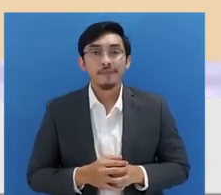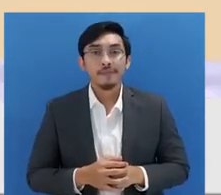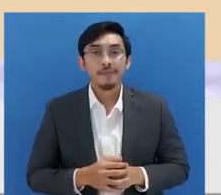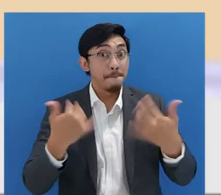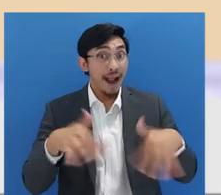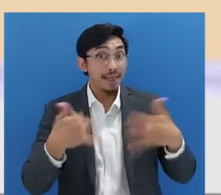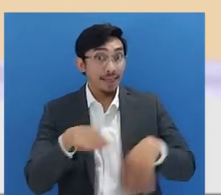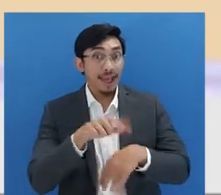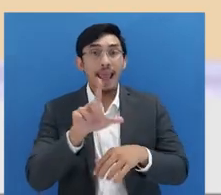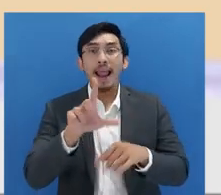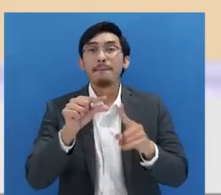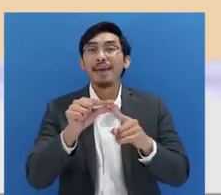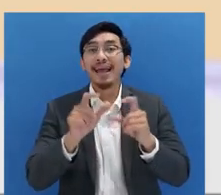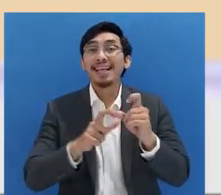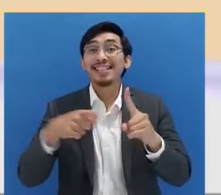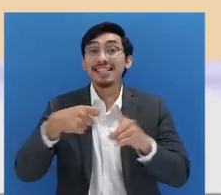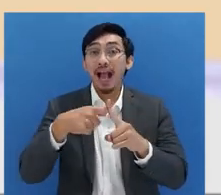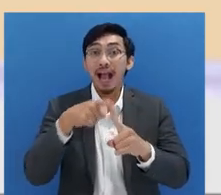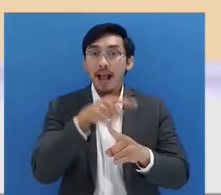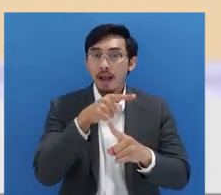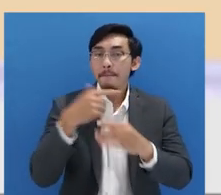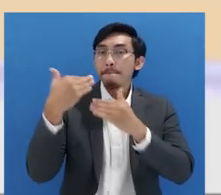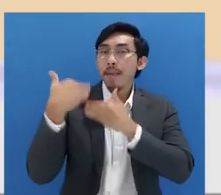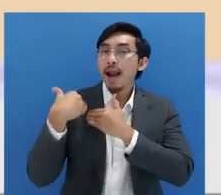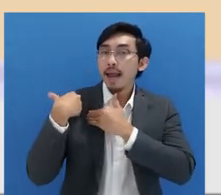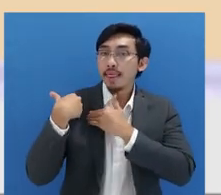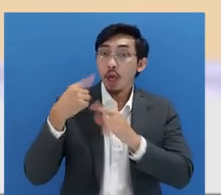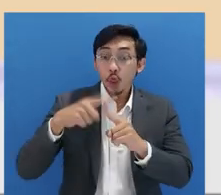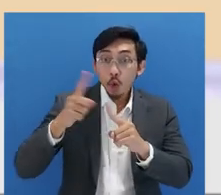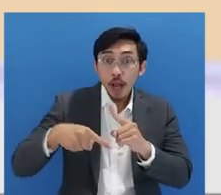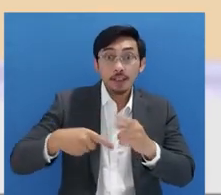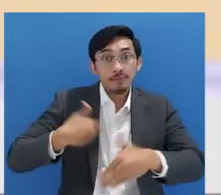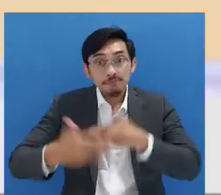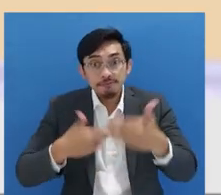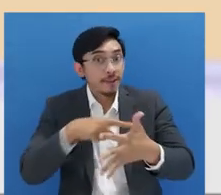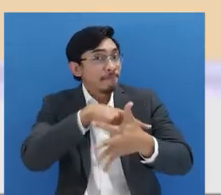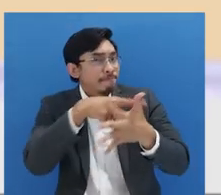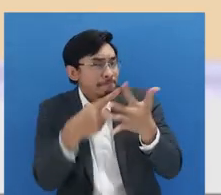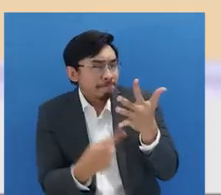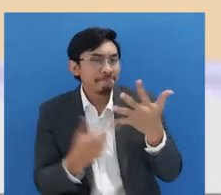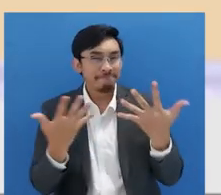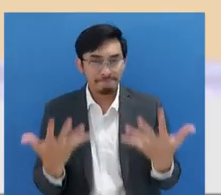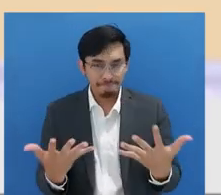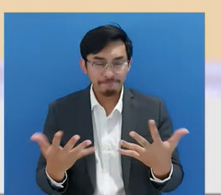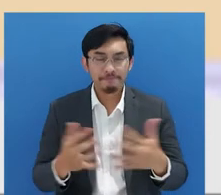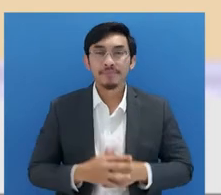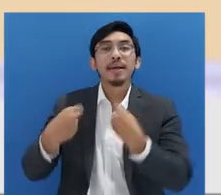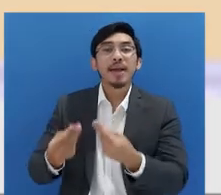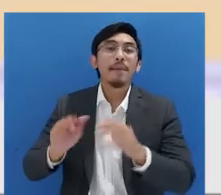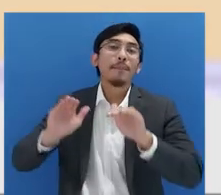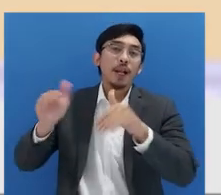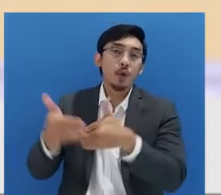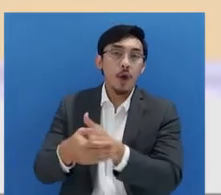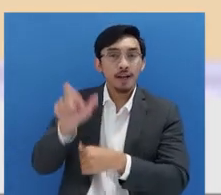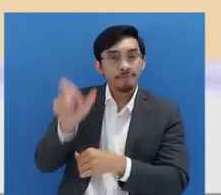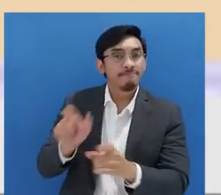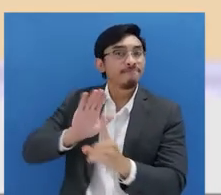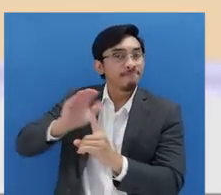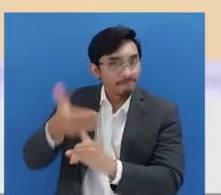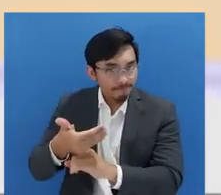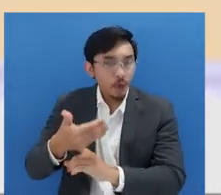korban. Pada praktiknya, LPSK diberikan mandat untuk menjalankan tugasnya seperti